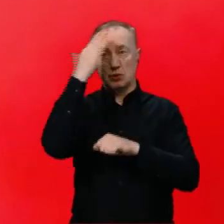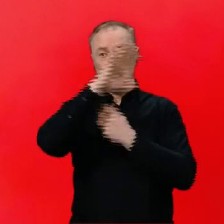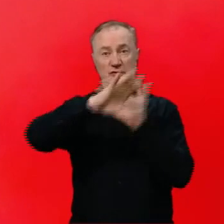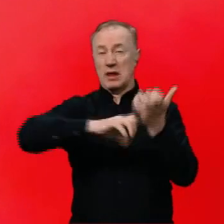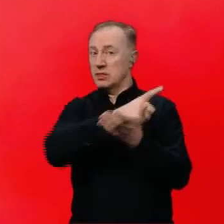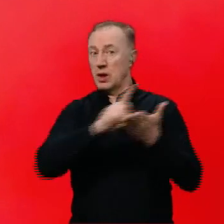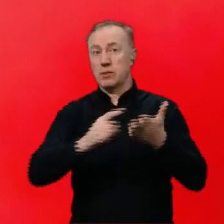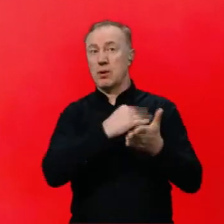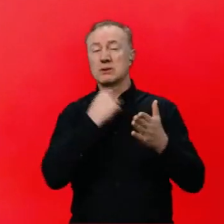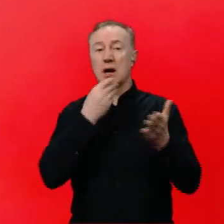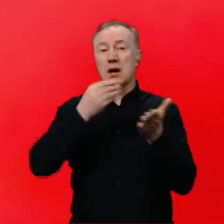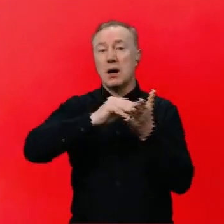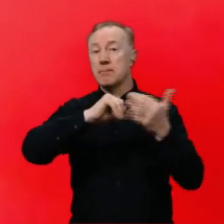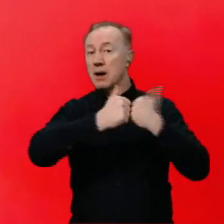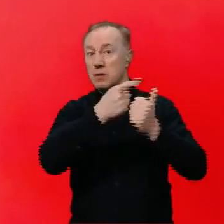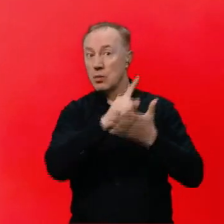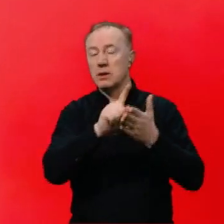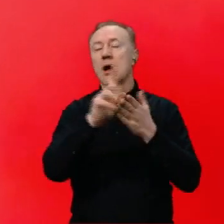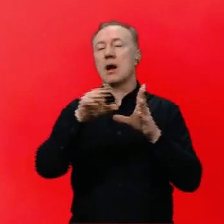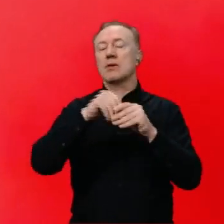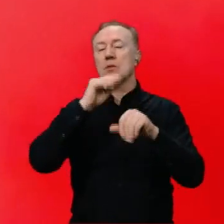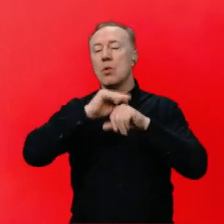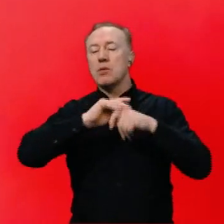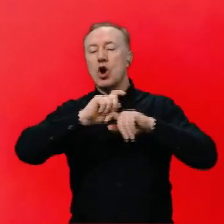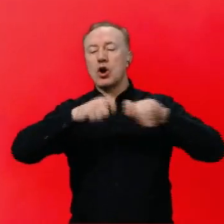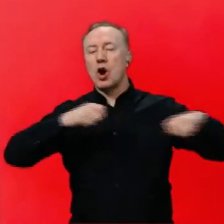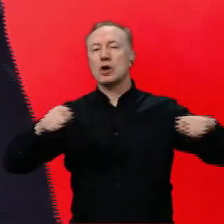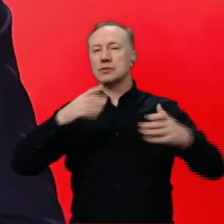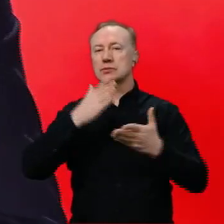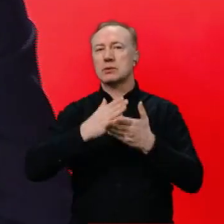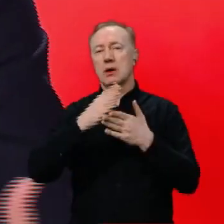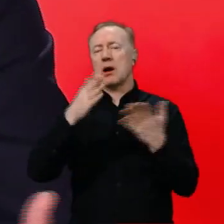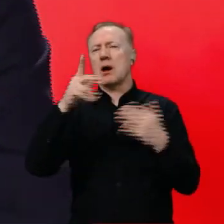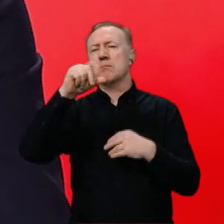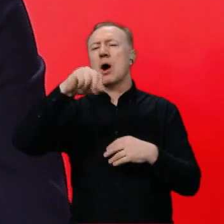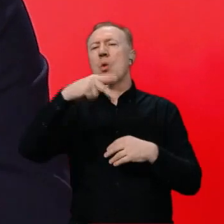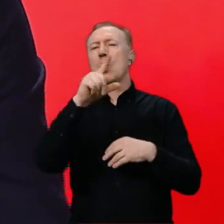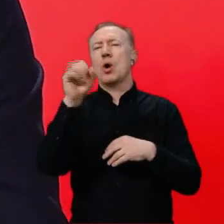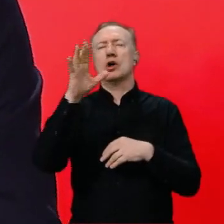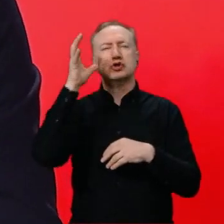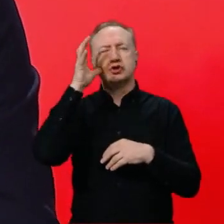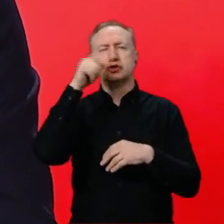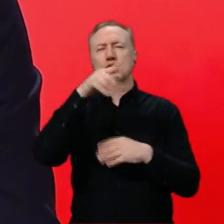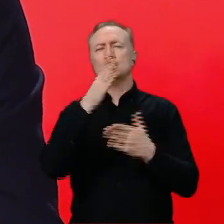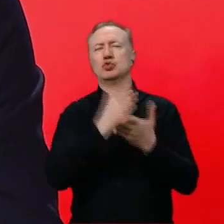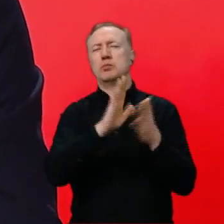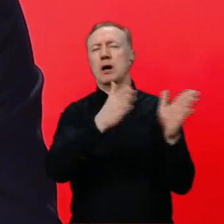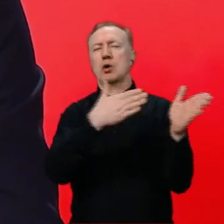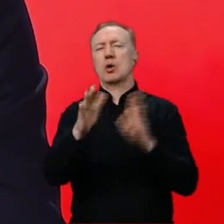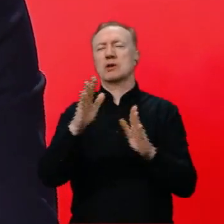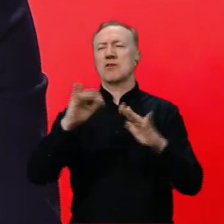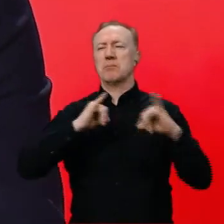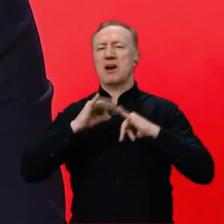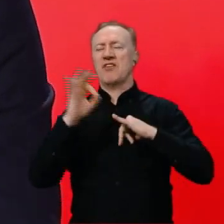Świata, kontrakt ulega rozwiązaniu i wtedy jakby Paulo Sousa już ma gdzieś tam przygotowane przez menadżerów,